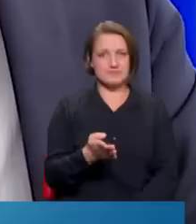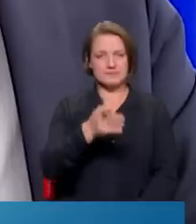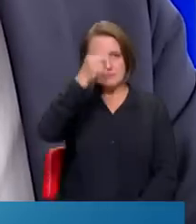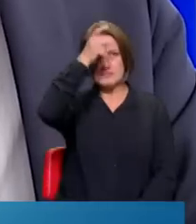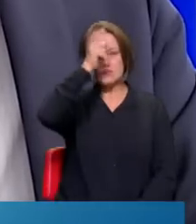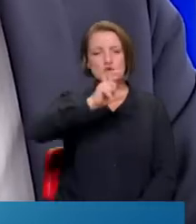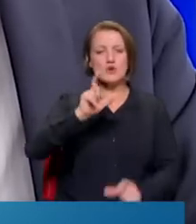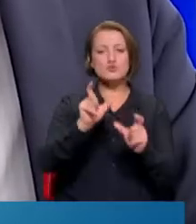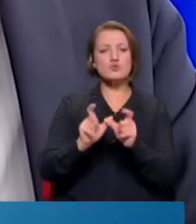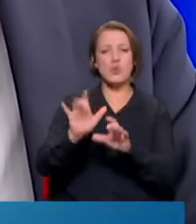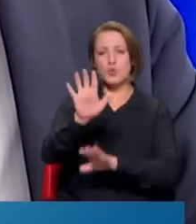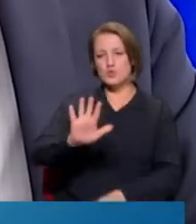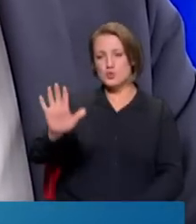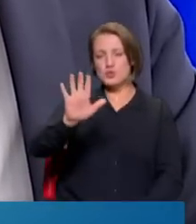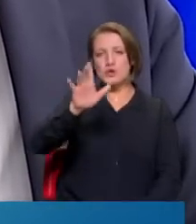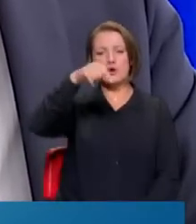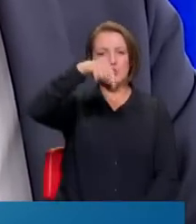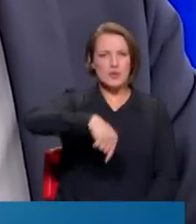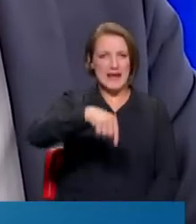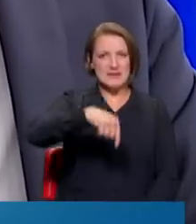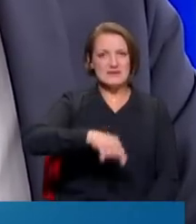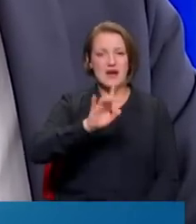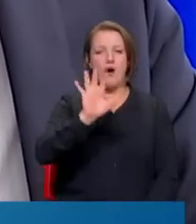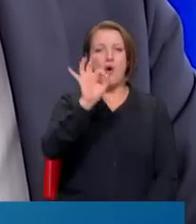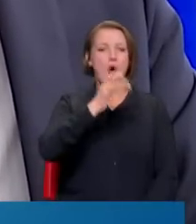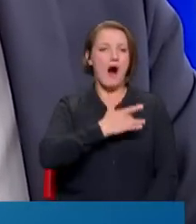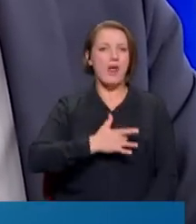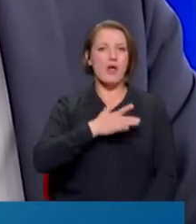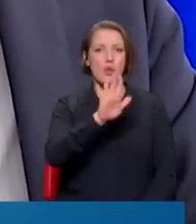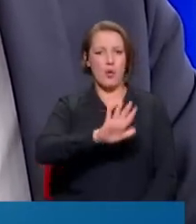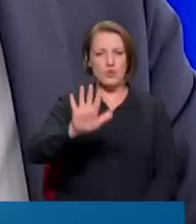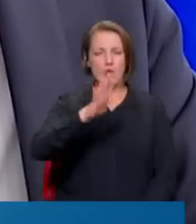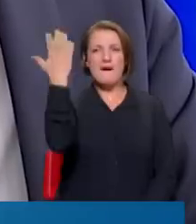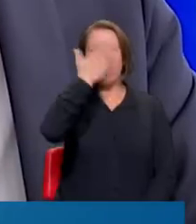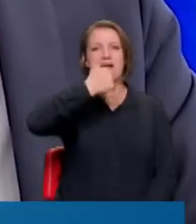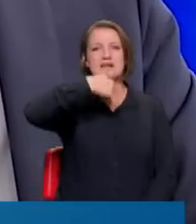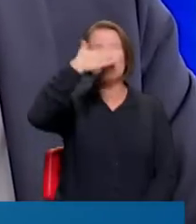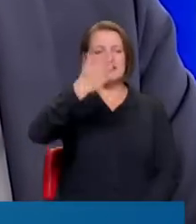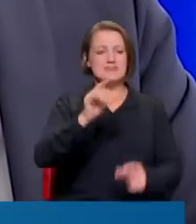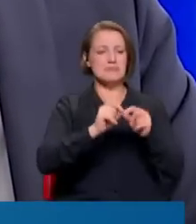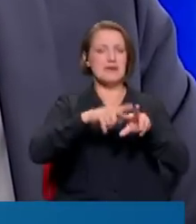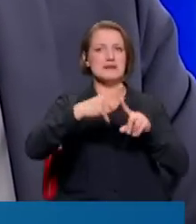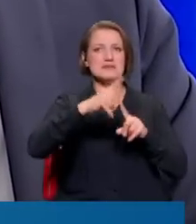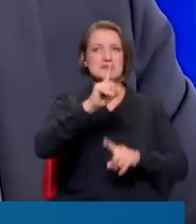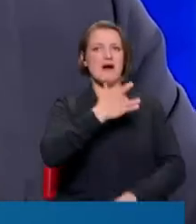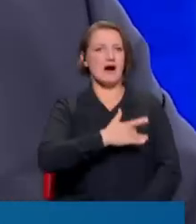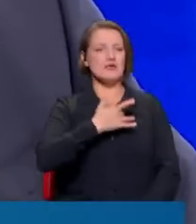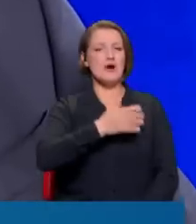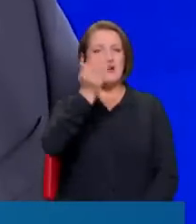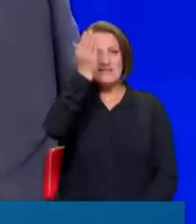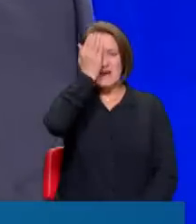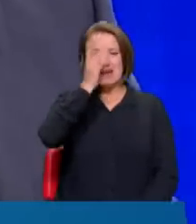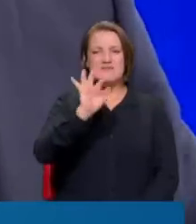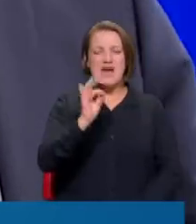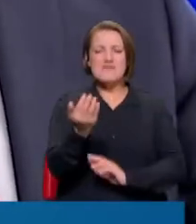Türkiye'nin doğusundan güneyinden Orta Anadolu'dan Karadeniz'den Batı Anadolu'dan fakir ve